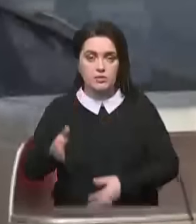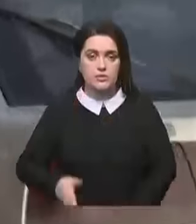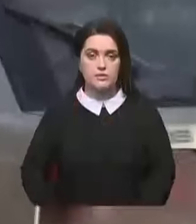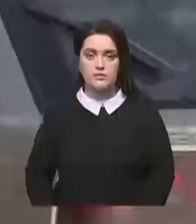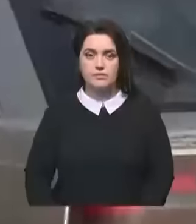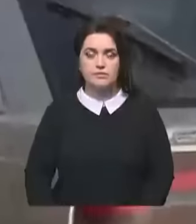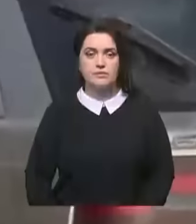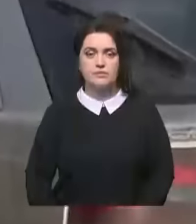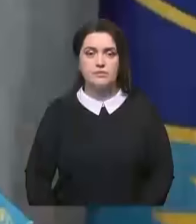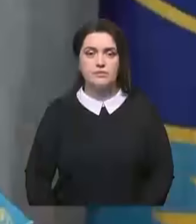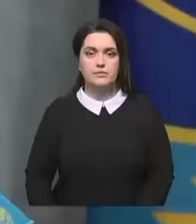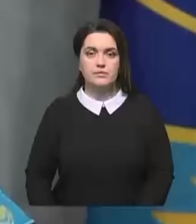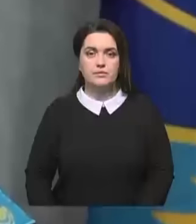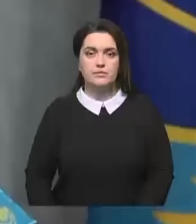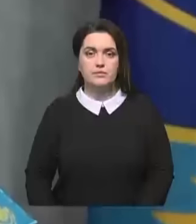проверяется.